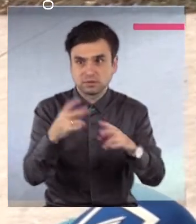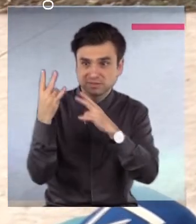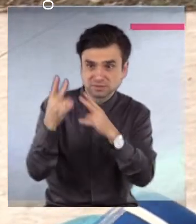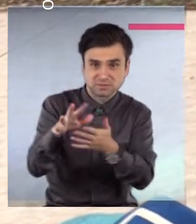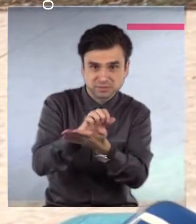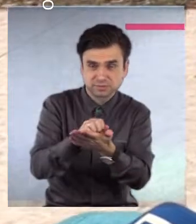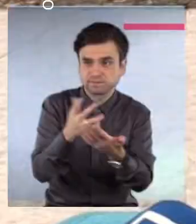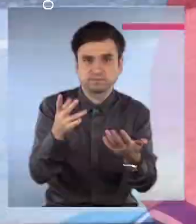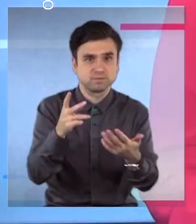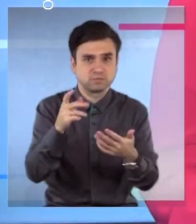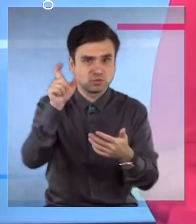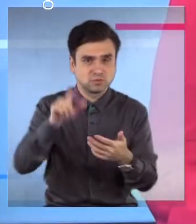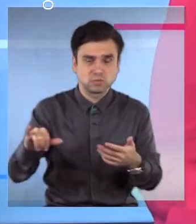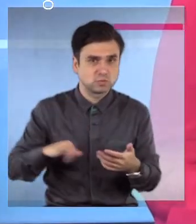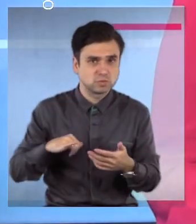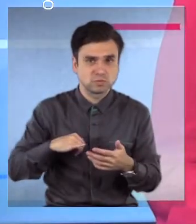нету.